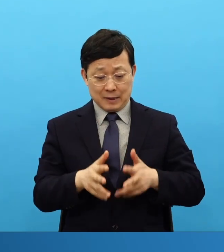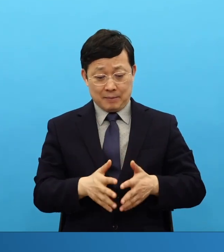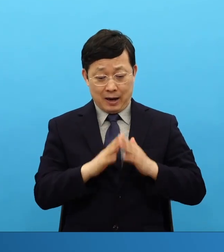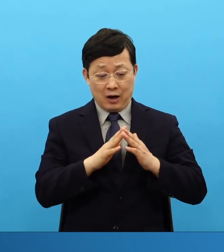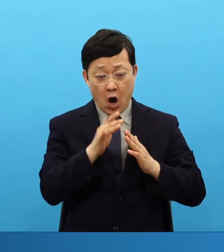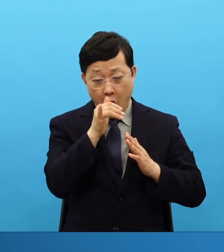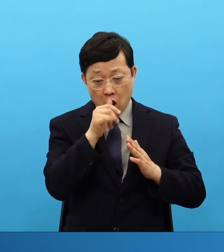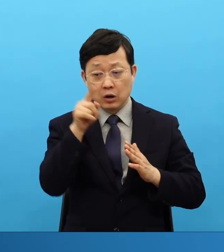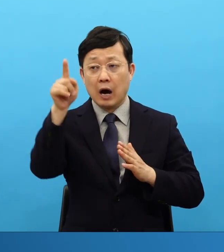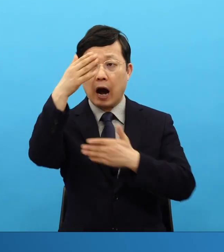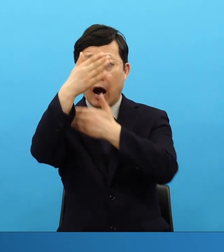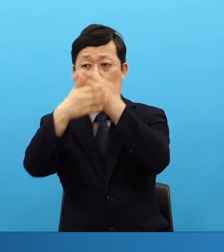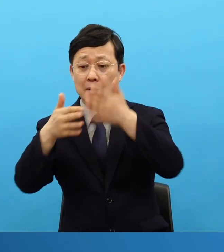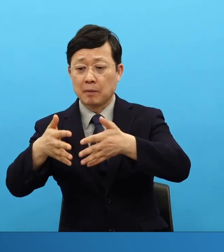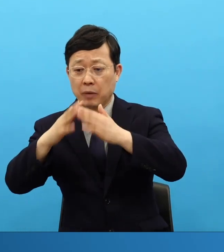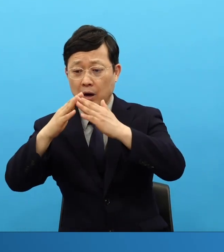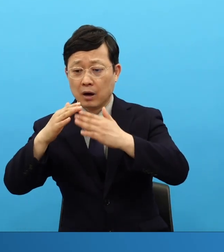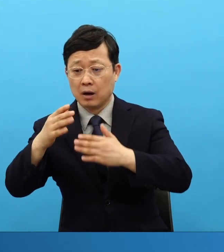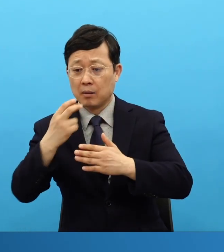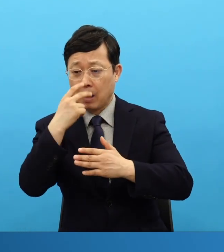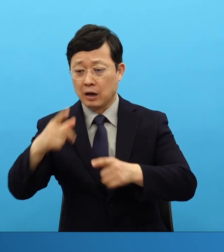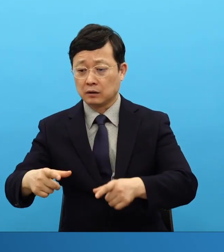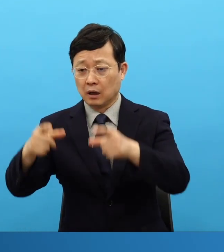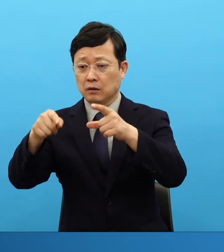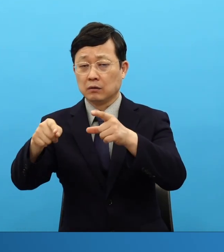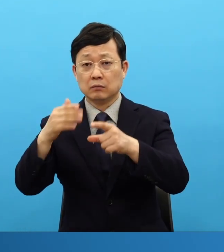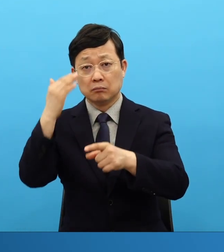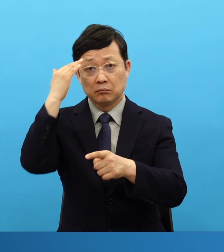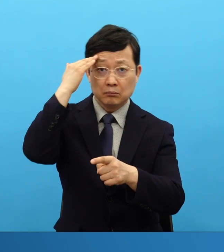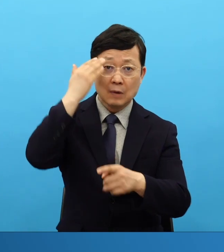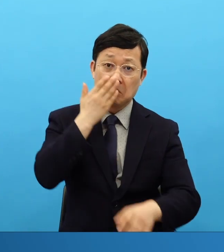누가 막겠습니까? Who is going to block this?